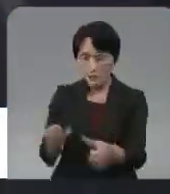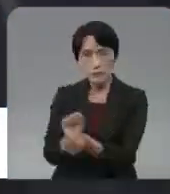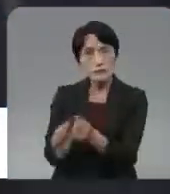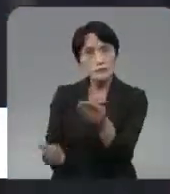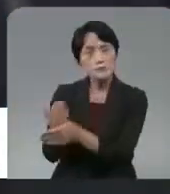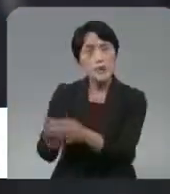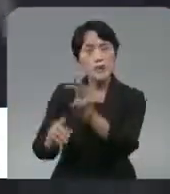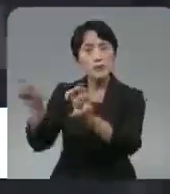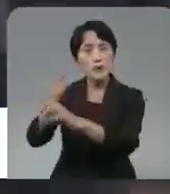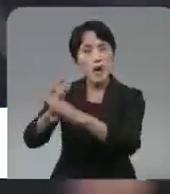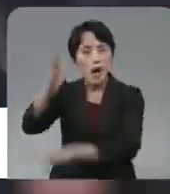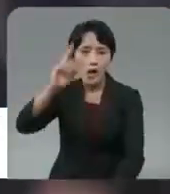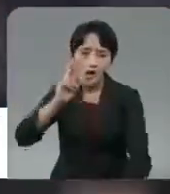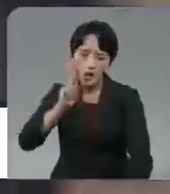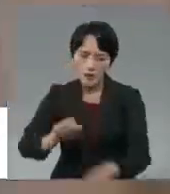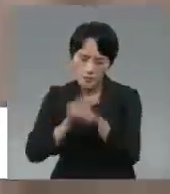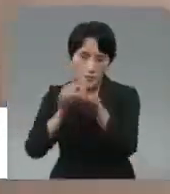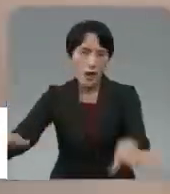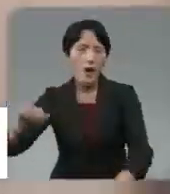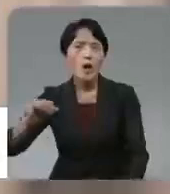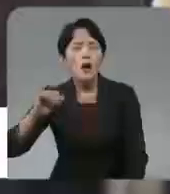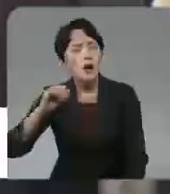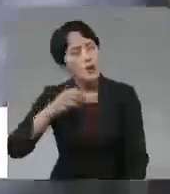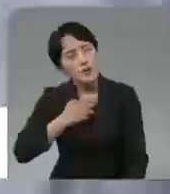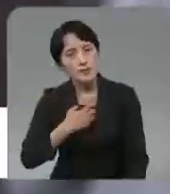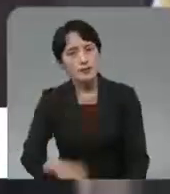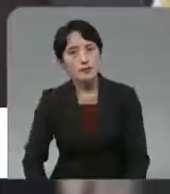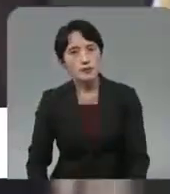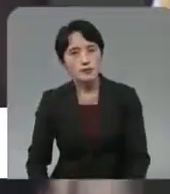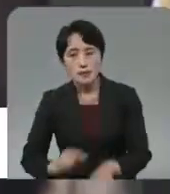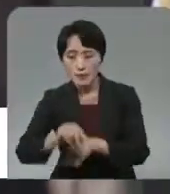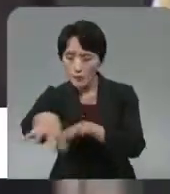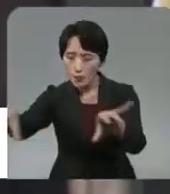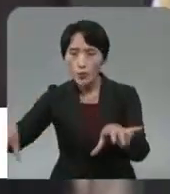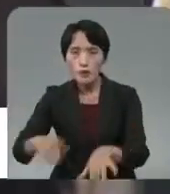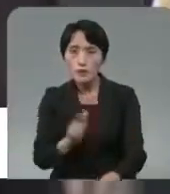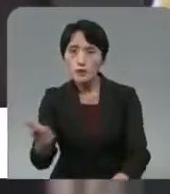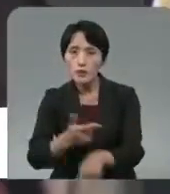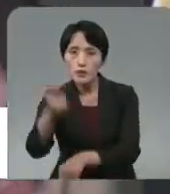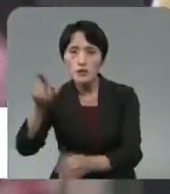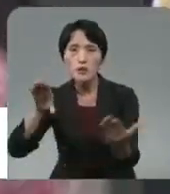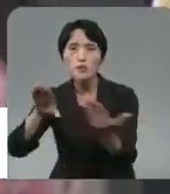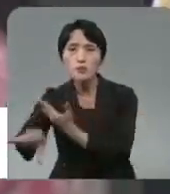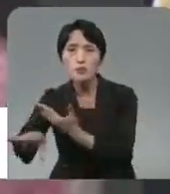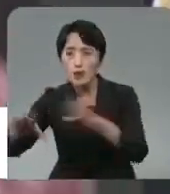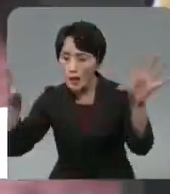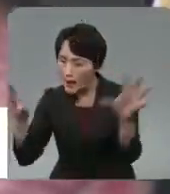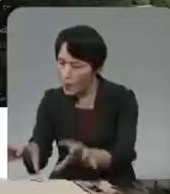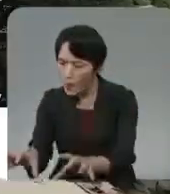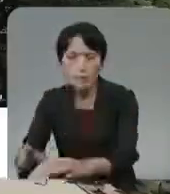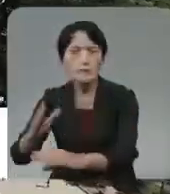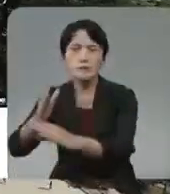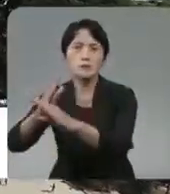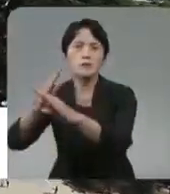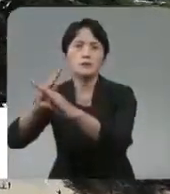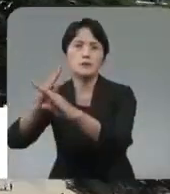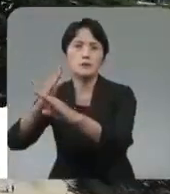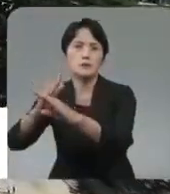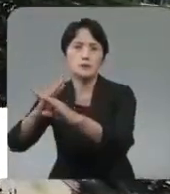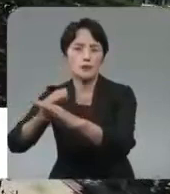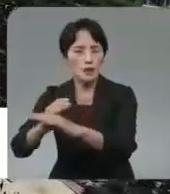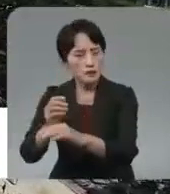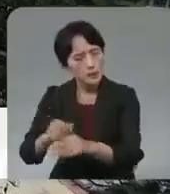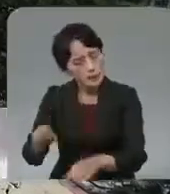коронавируса дельта общее число пациентов вас подтвержденной инфекции кофе 19 сначала пандемии 182000